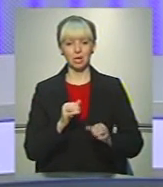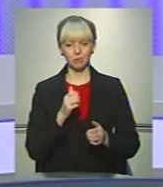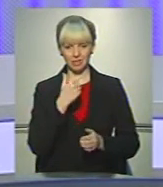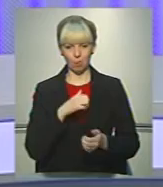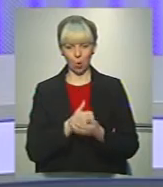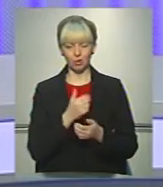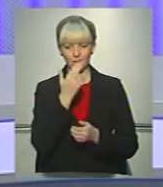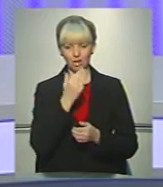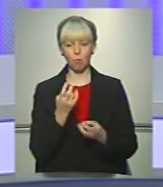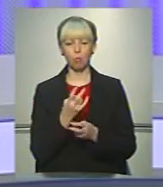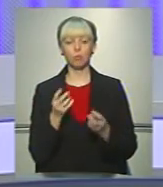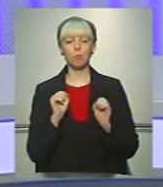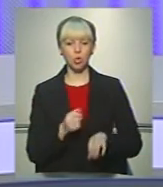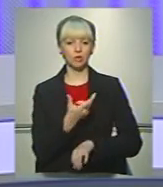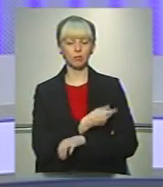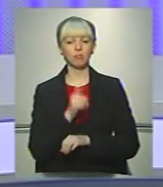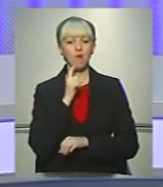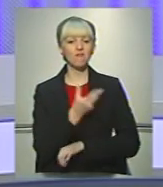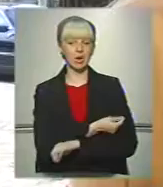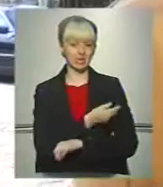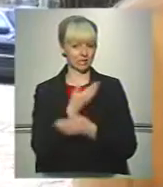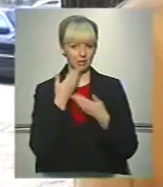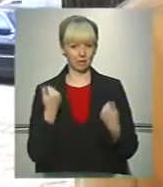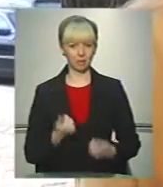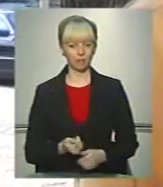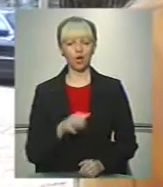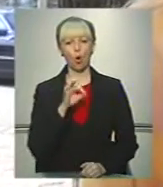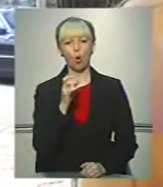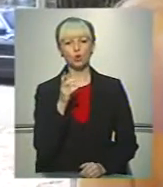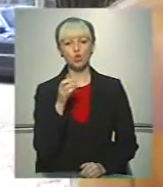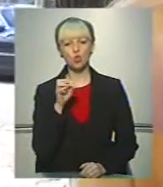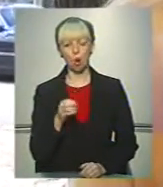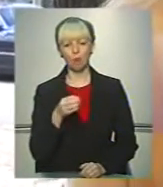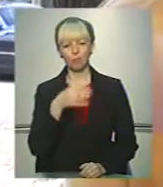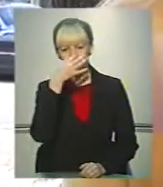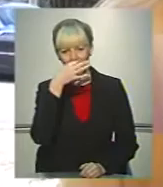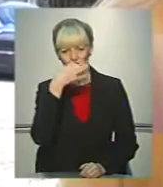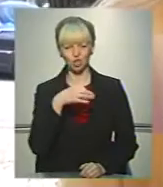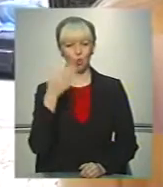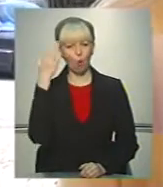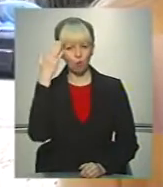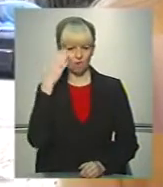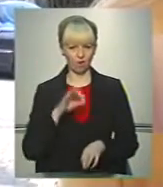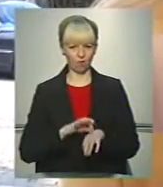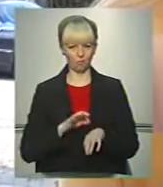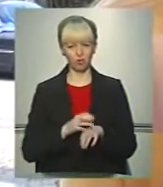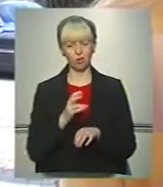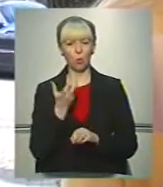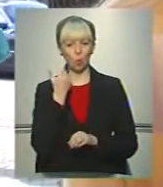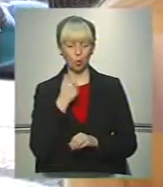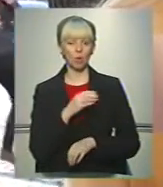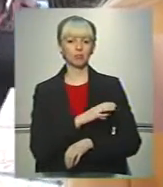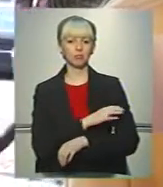грипу можна щепленням, але поки що вакцини немає. Озноб, нежить, голова болить. Ну, коли